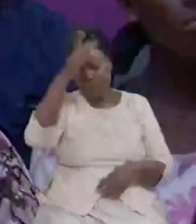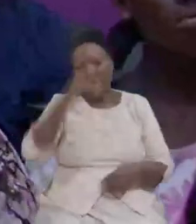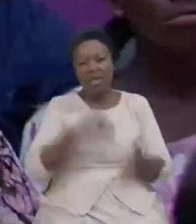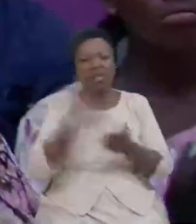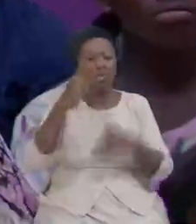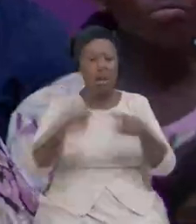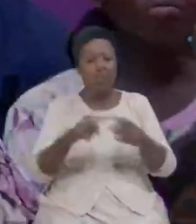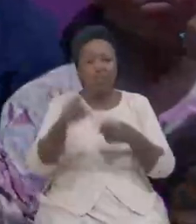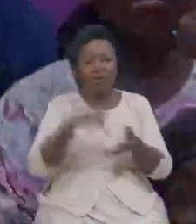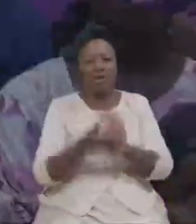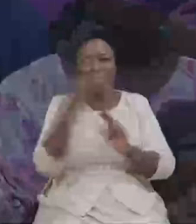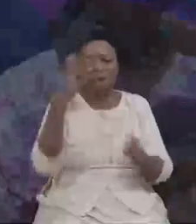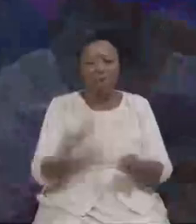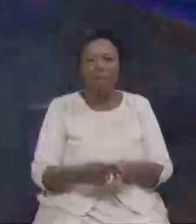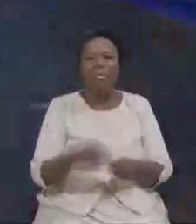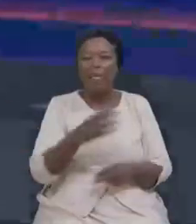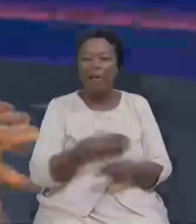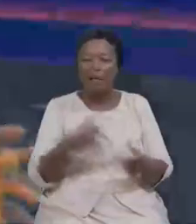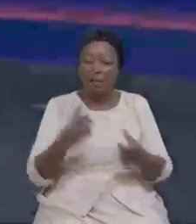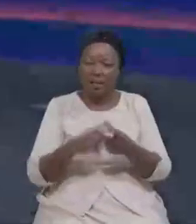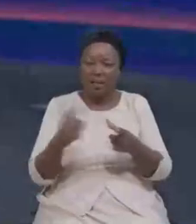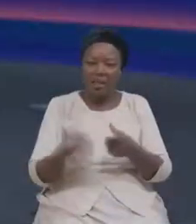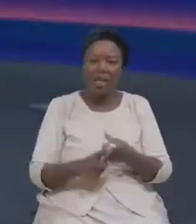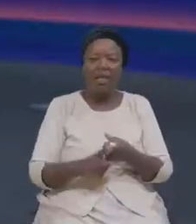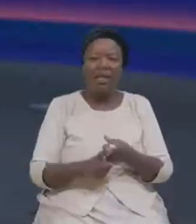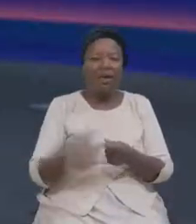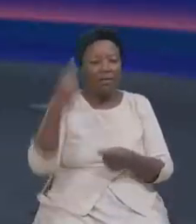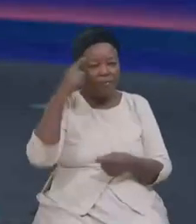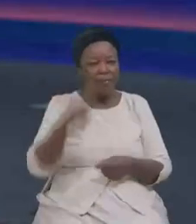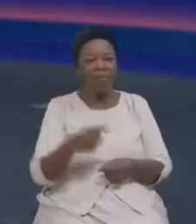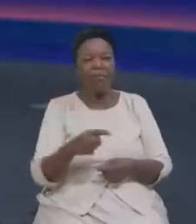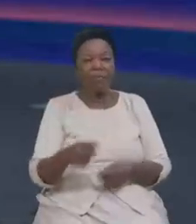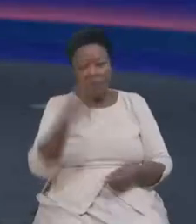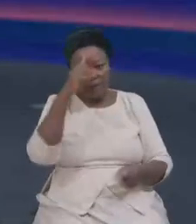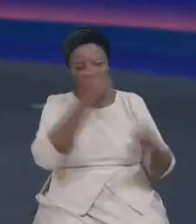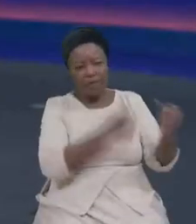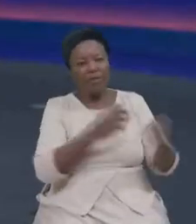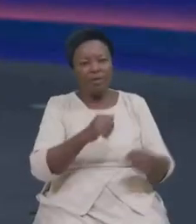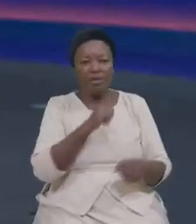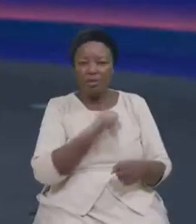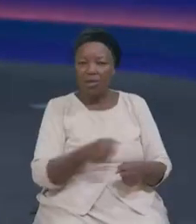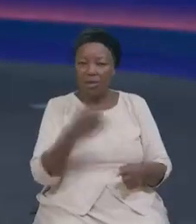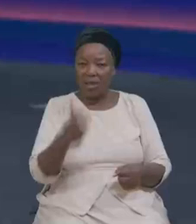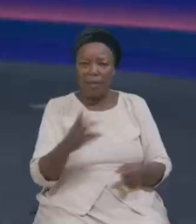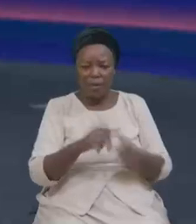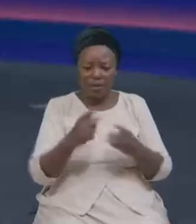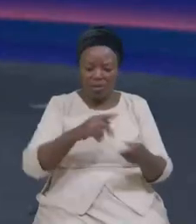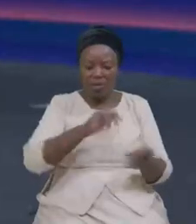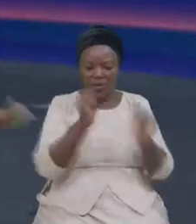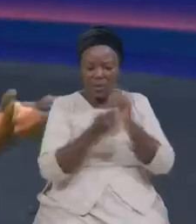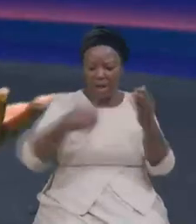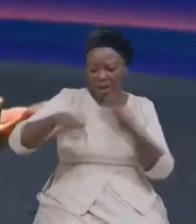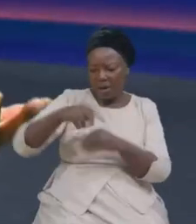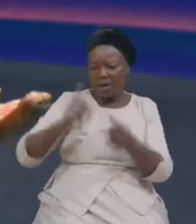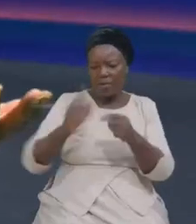il a dit, oh, qu'Ismaël vive. La foi n'était pas aussi forte comme ça. Et il a fait marche arrière. Et il a une foi